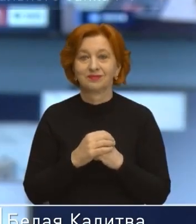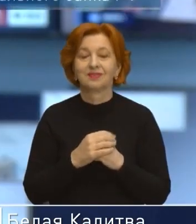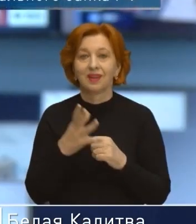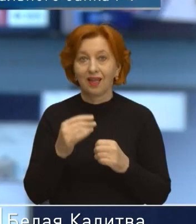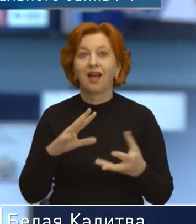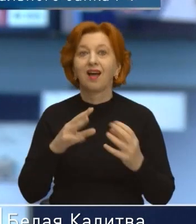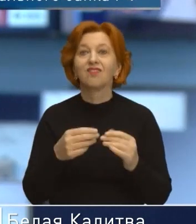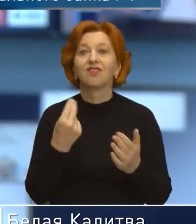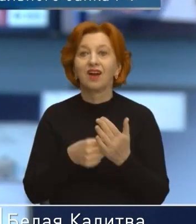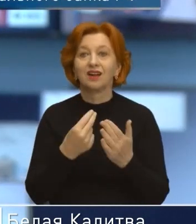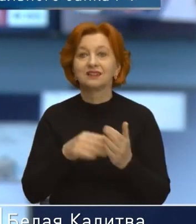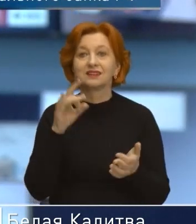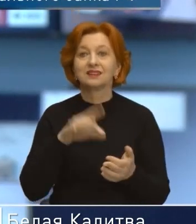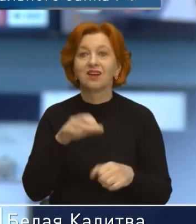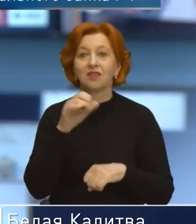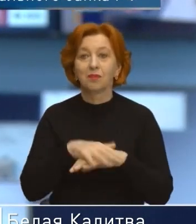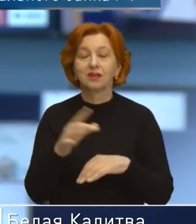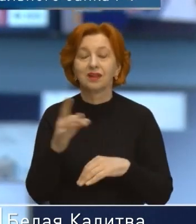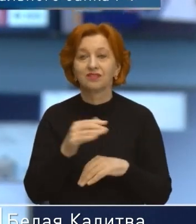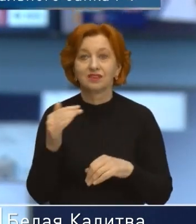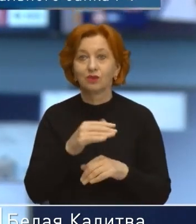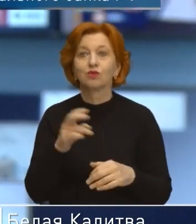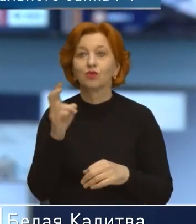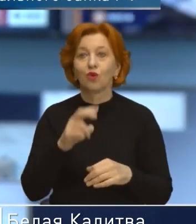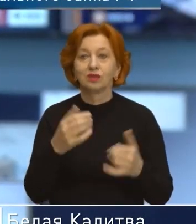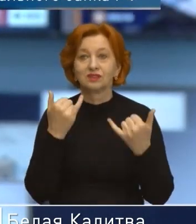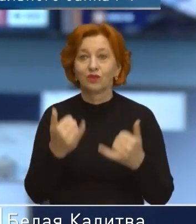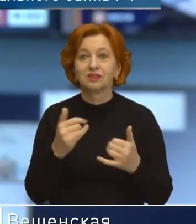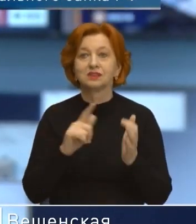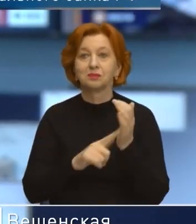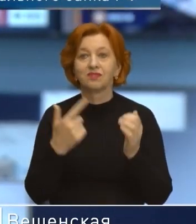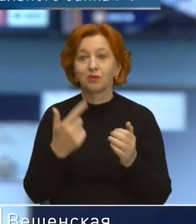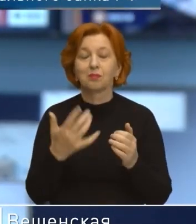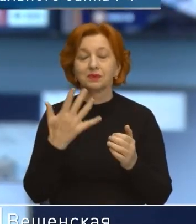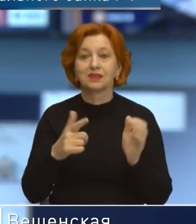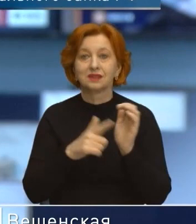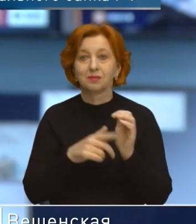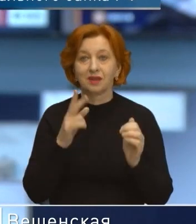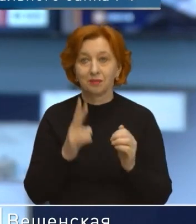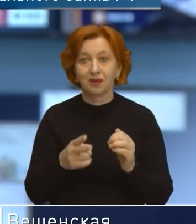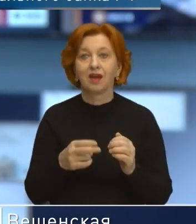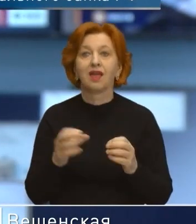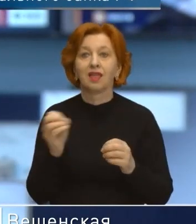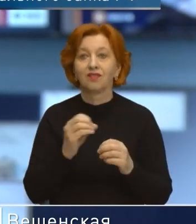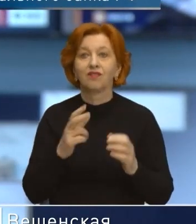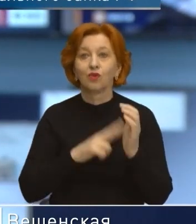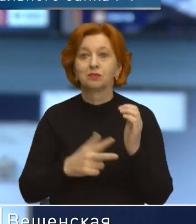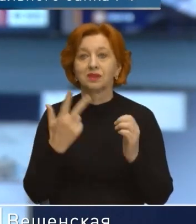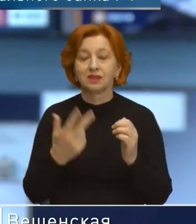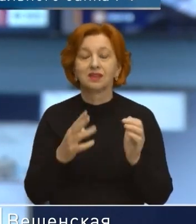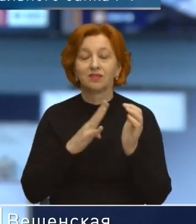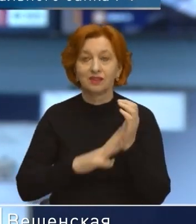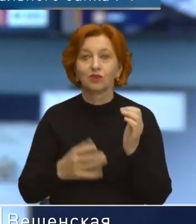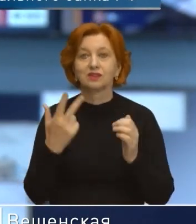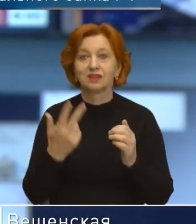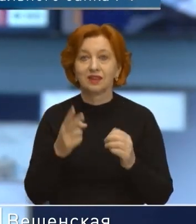Теперь о валюте. По данным Центрального банка Российской Федерации, курс доллара на сегодня 72 рубля 57 копеек, евро 83